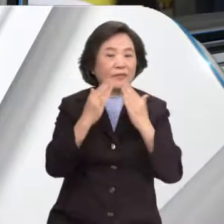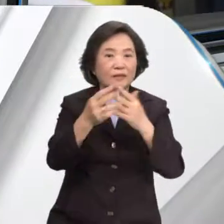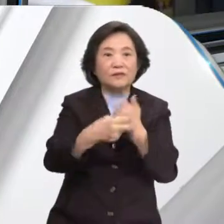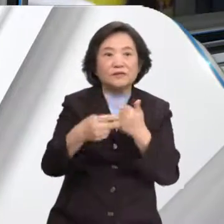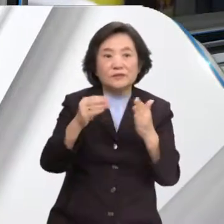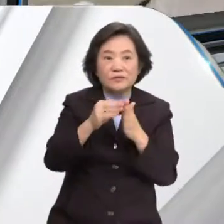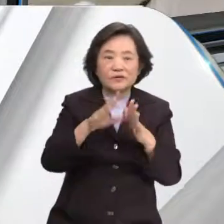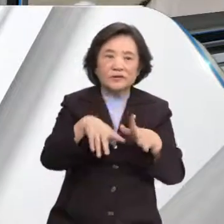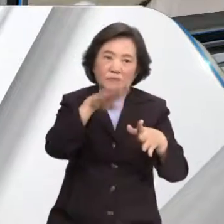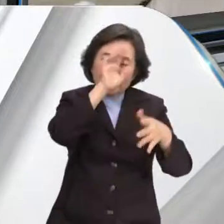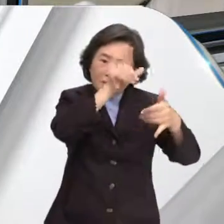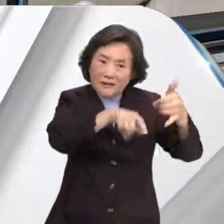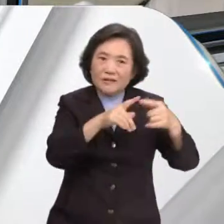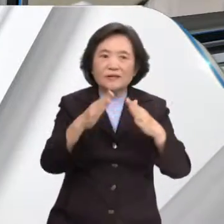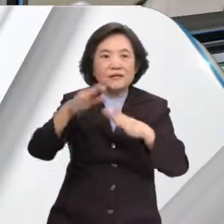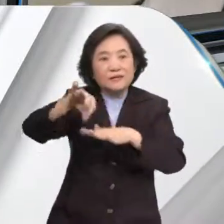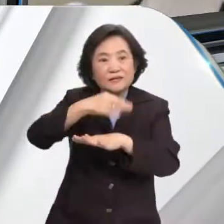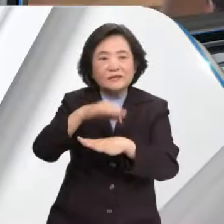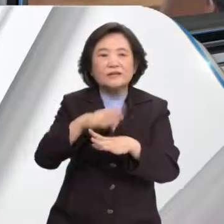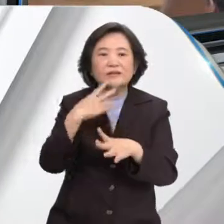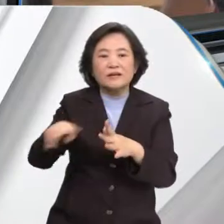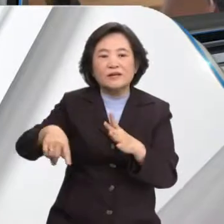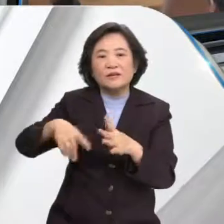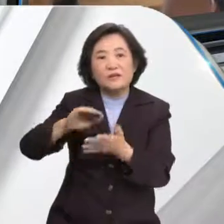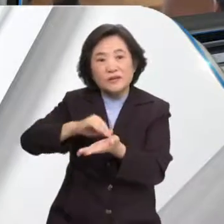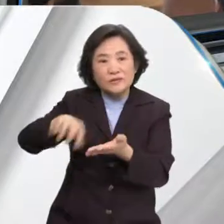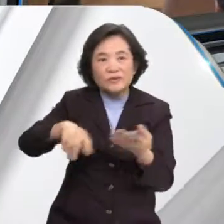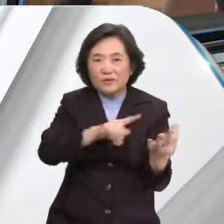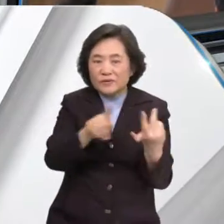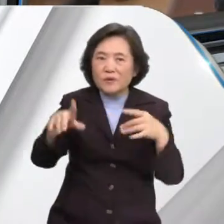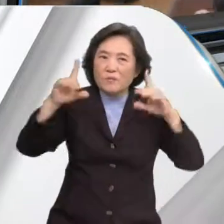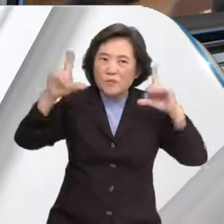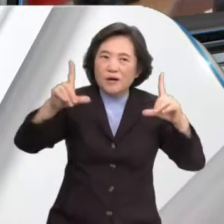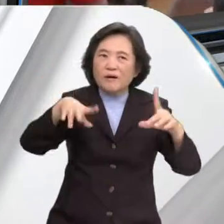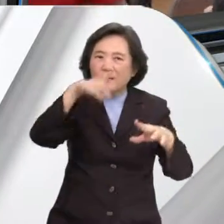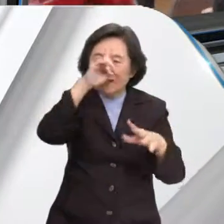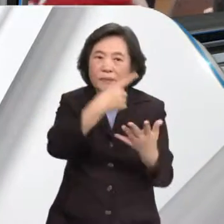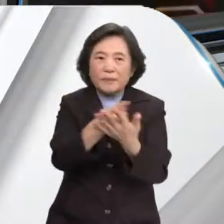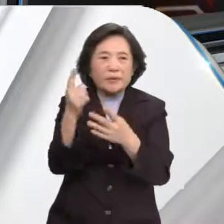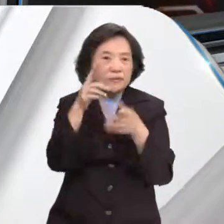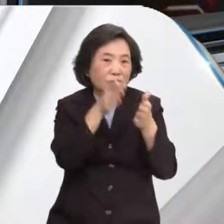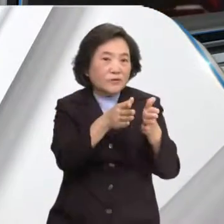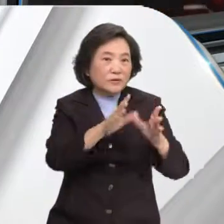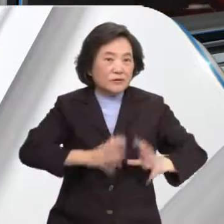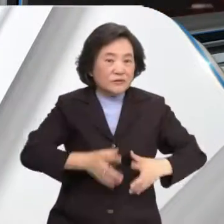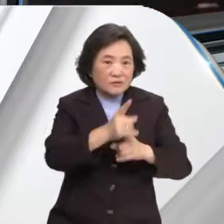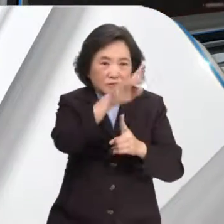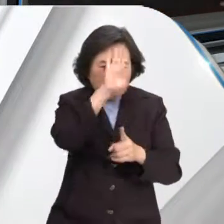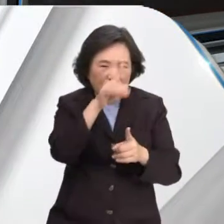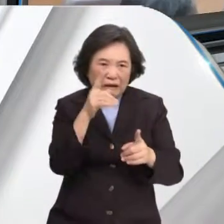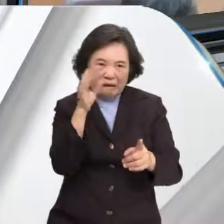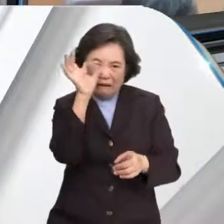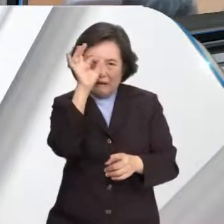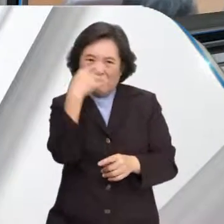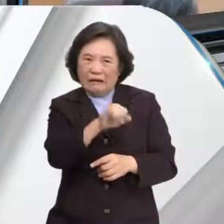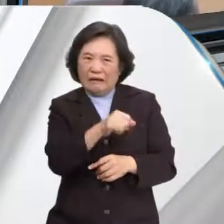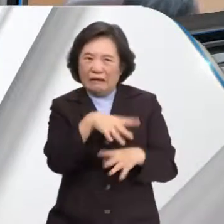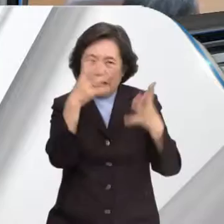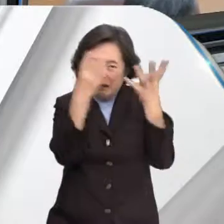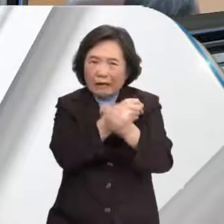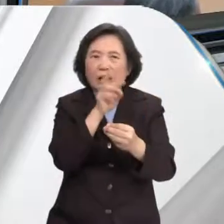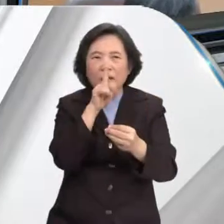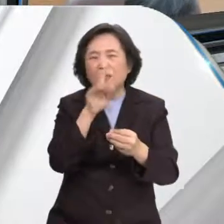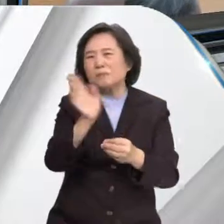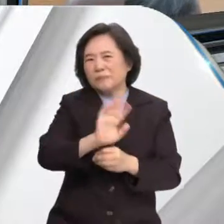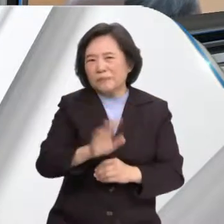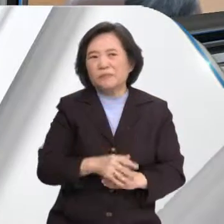局老病房家属还有疗养者，你也提出了呼吁，向大家。我因为对精神疾病有不正确的